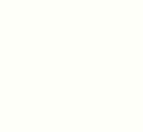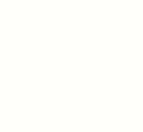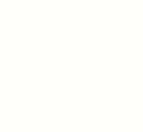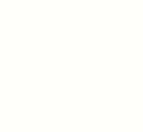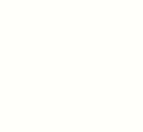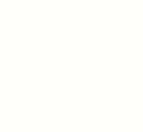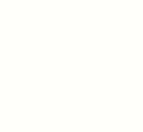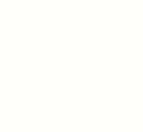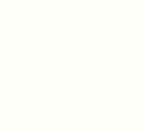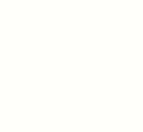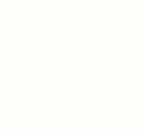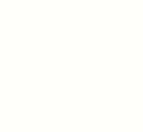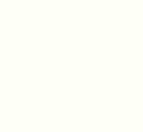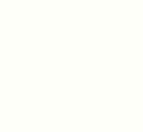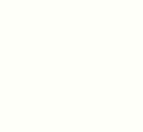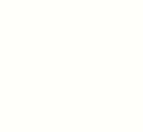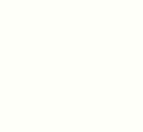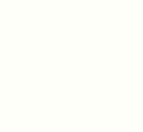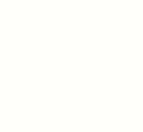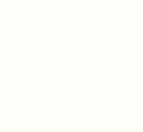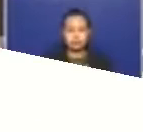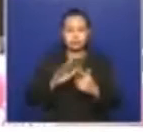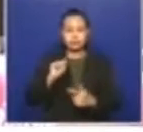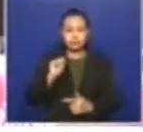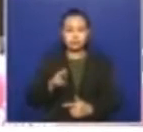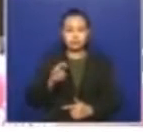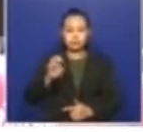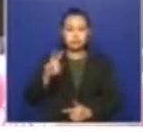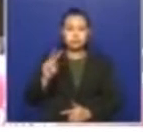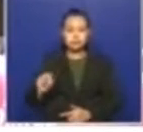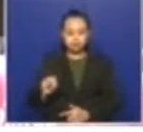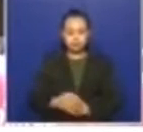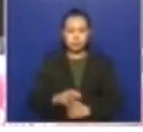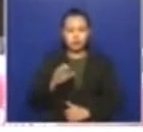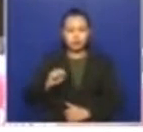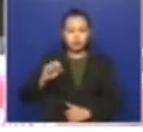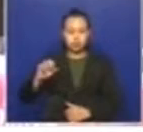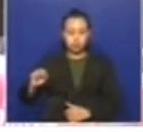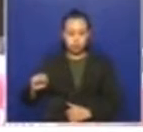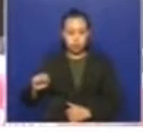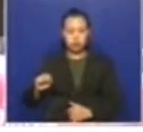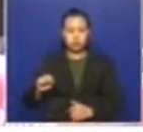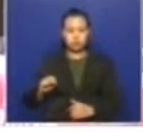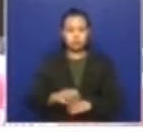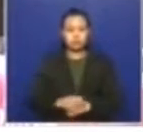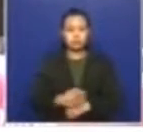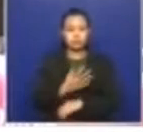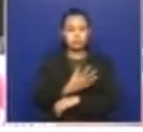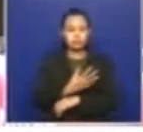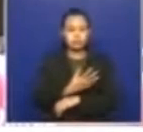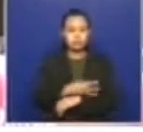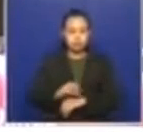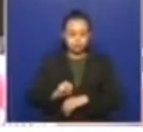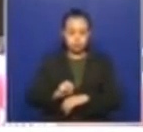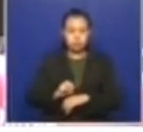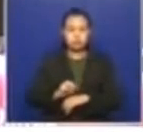เรียนท่านประธานที่เคารพกระผมสุทินคลังแสงสมาชิกสภาผู้แทนราษฎรจังหวัดมหาสารคามพรรคเพื่อไทยครับ